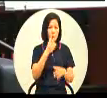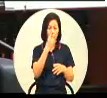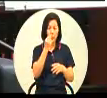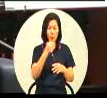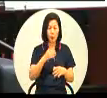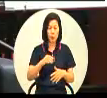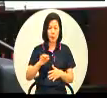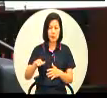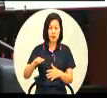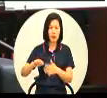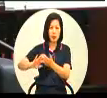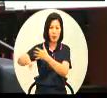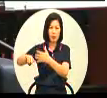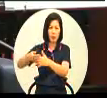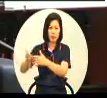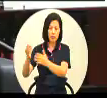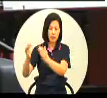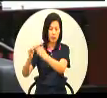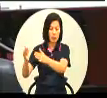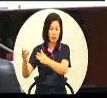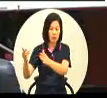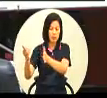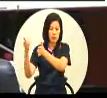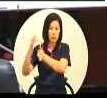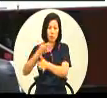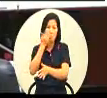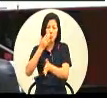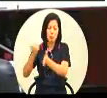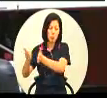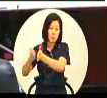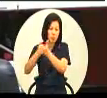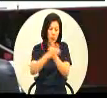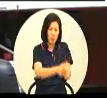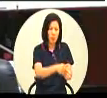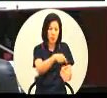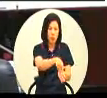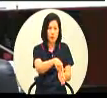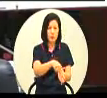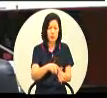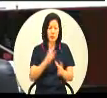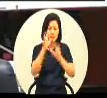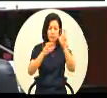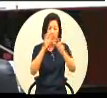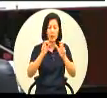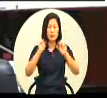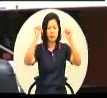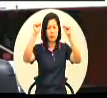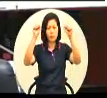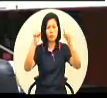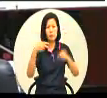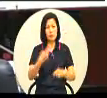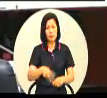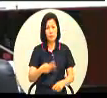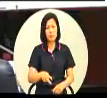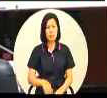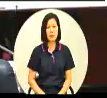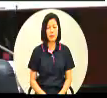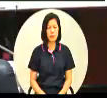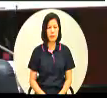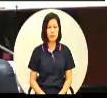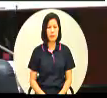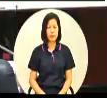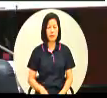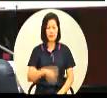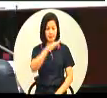是包一人车来到观音山这个所在，上面观光、爬山运动，还可以怎么样？沿着山路